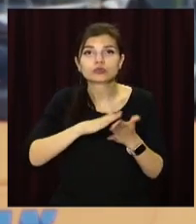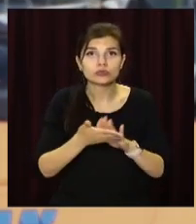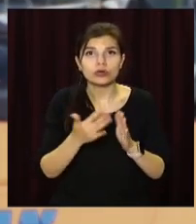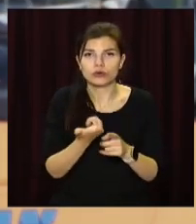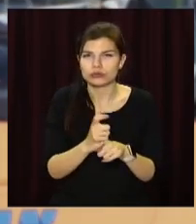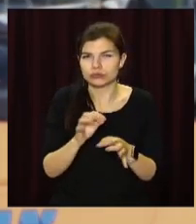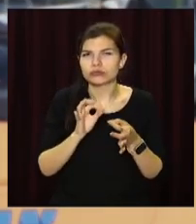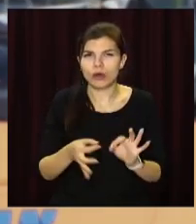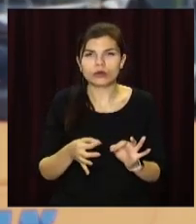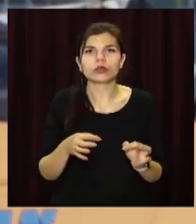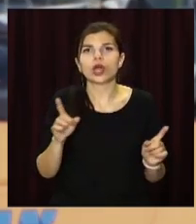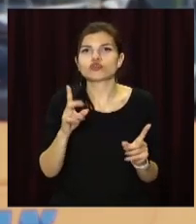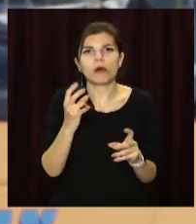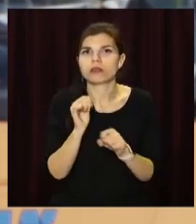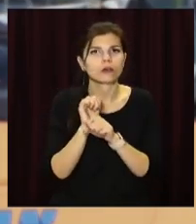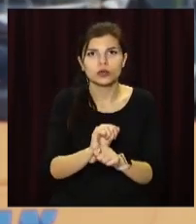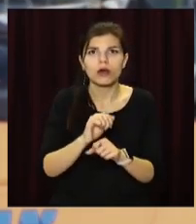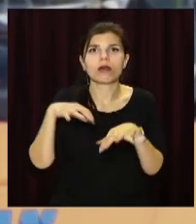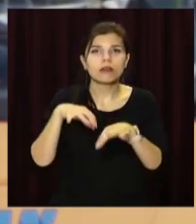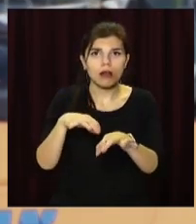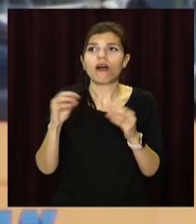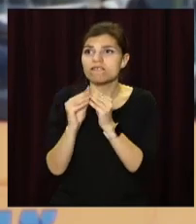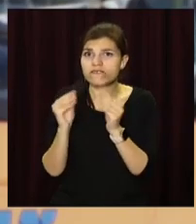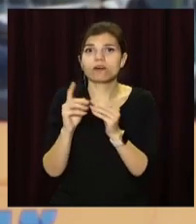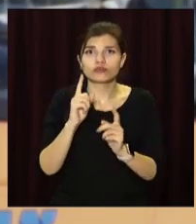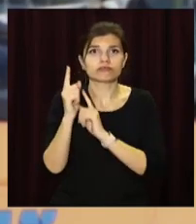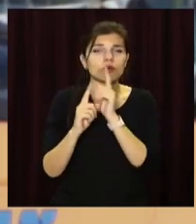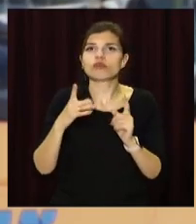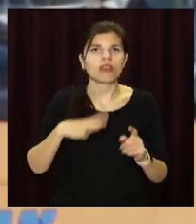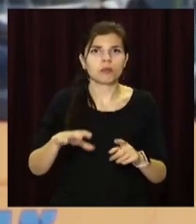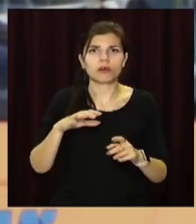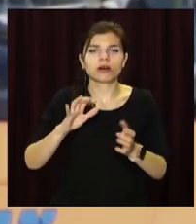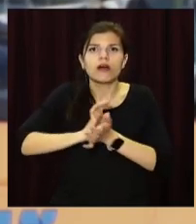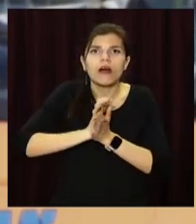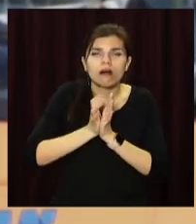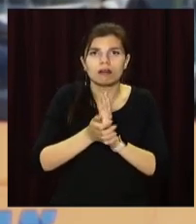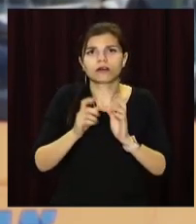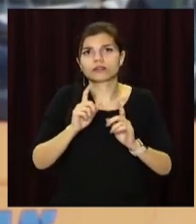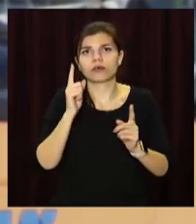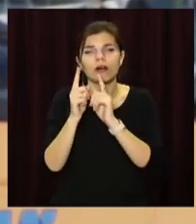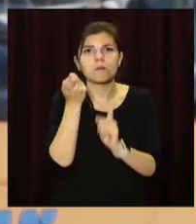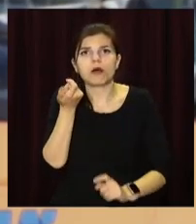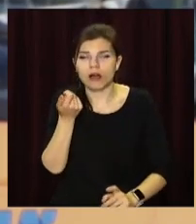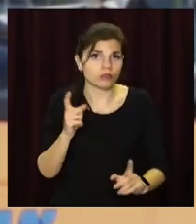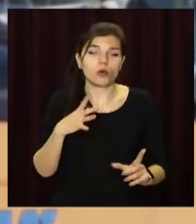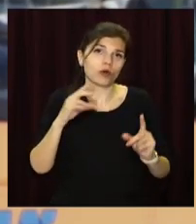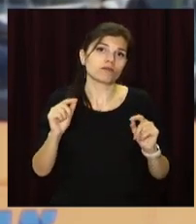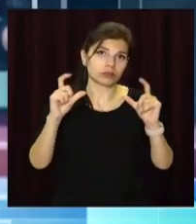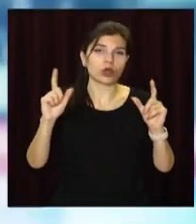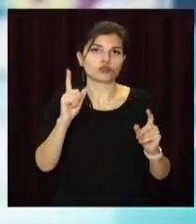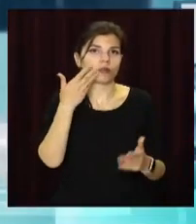дуже складна. І для того, щоб не зупиняти транспорт, не призводити до транспортного колапсу, йде процес регуляторний, тобто підвищення вартості